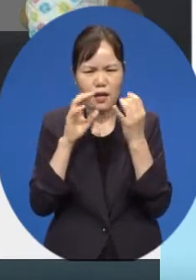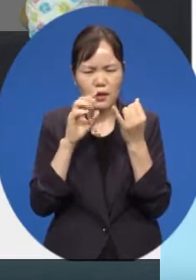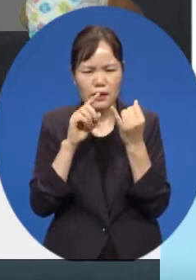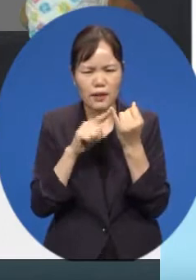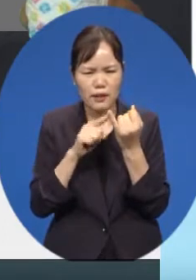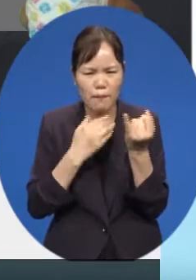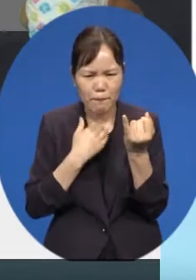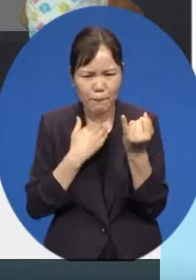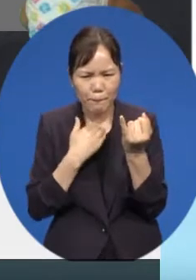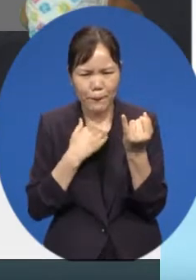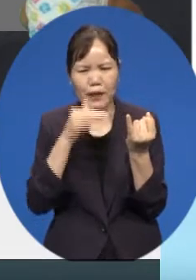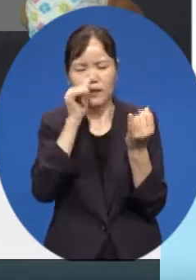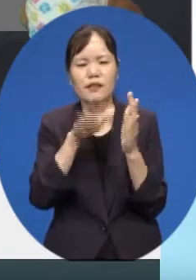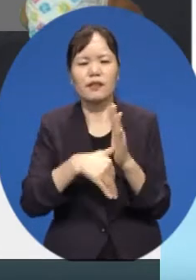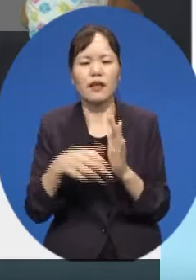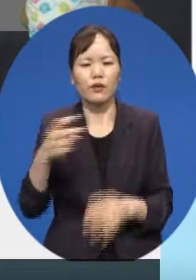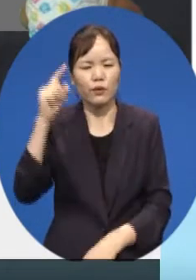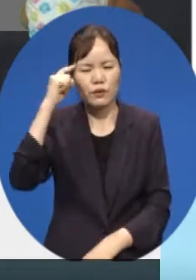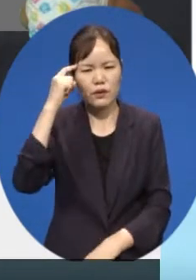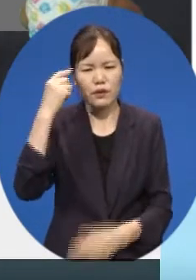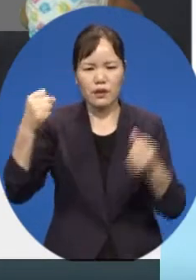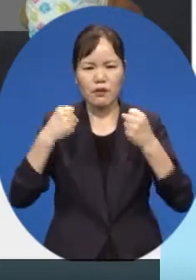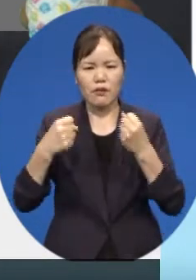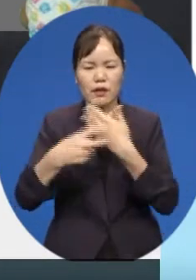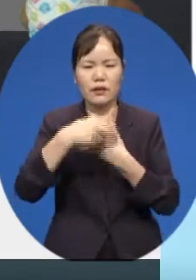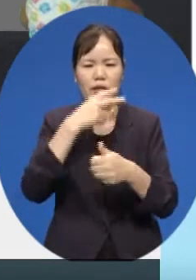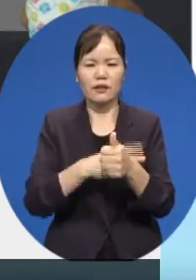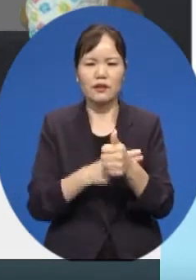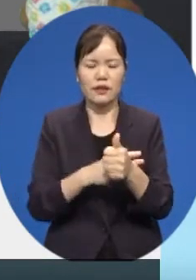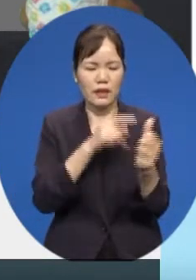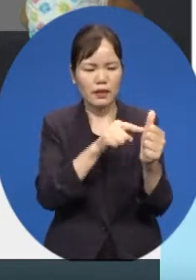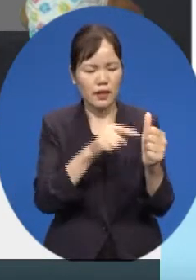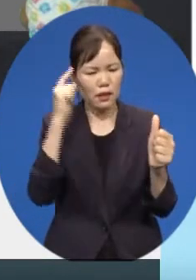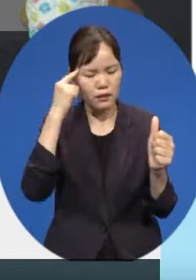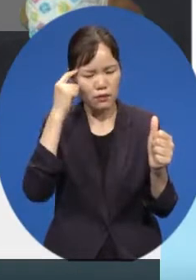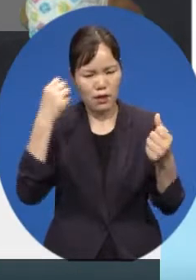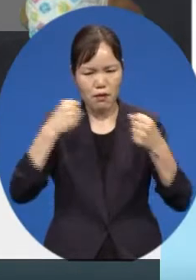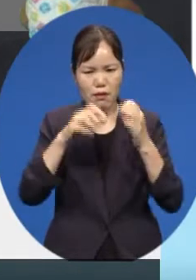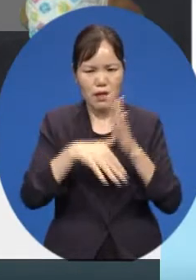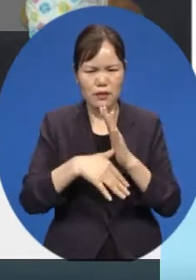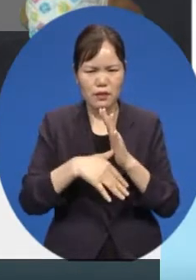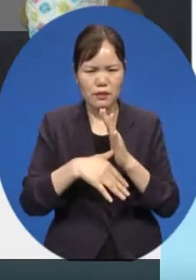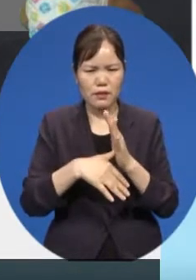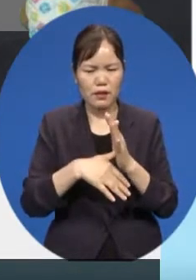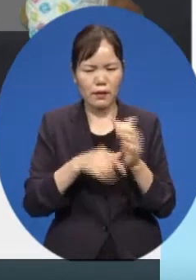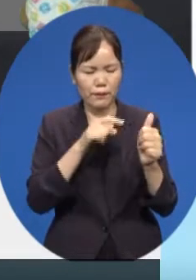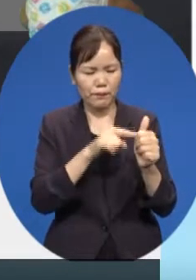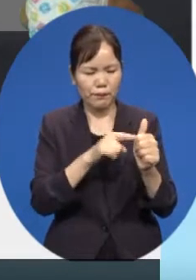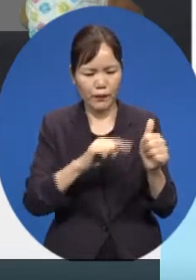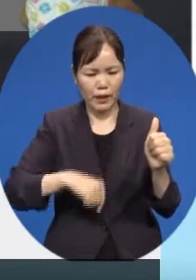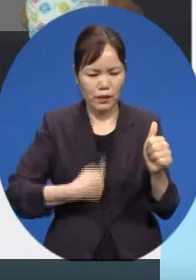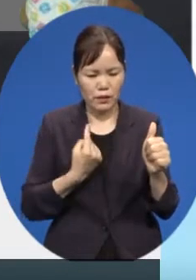할 수 있는 것이고 또 정신 건강 의학 의사가 그 사람의 어떤 정신을 건강 했을 때 도저히 이 사람이